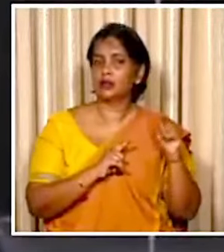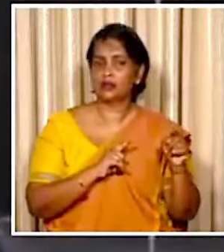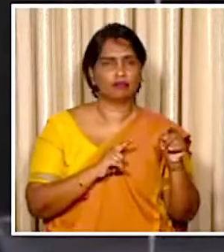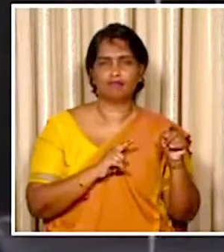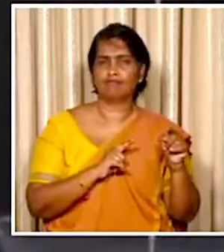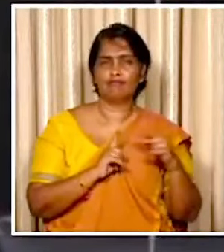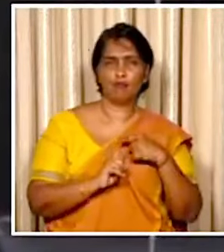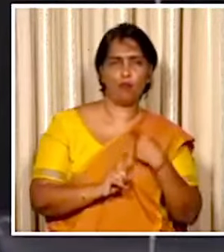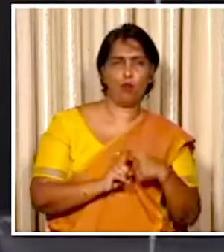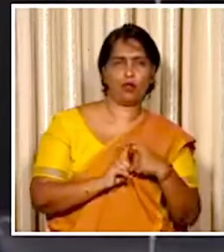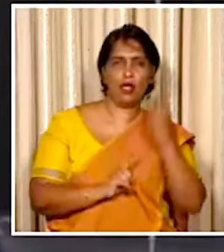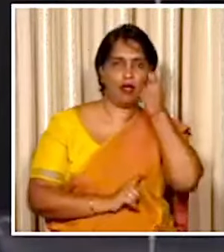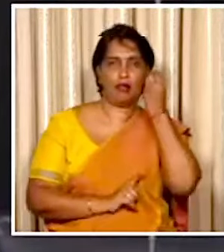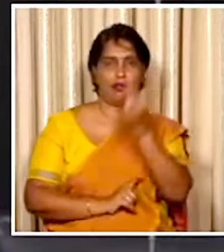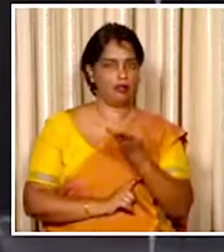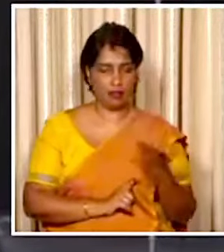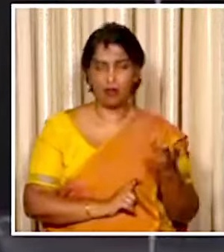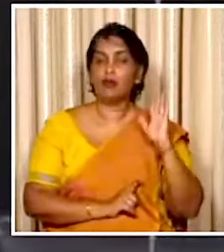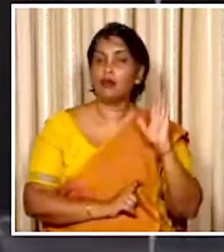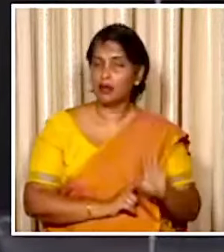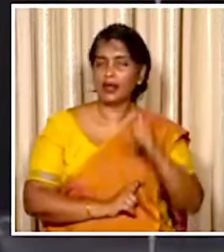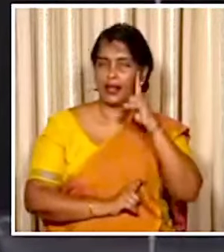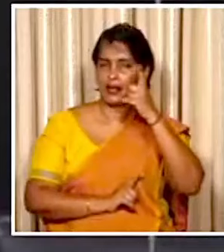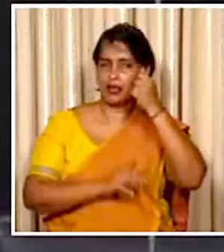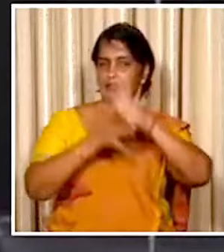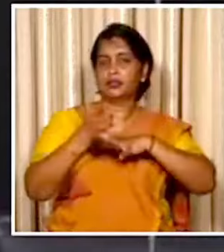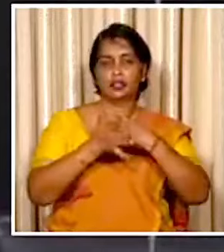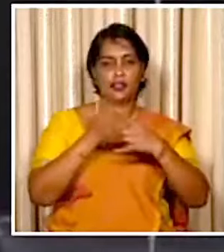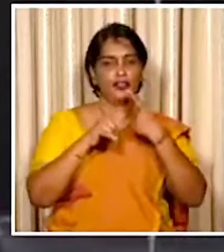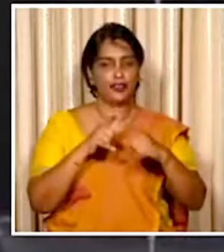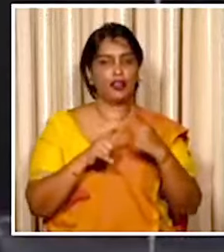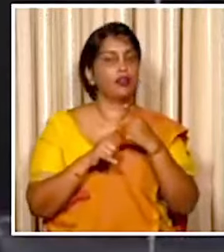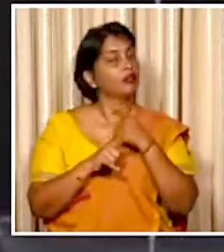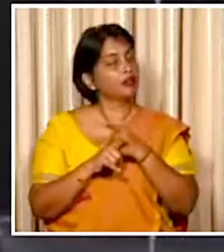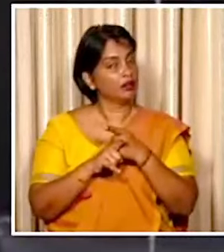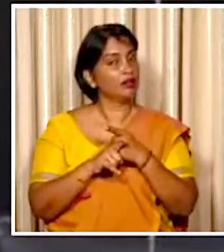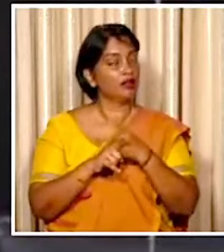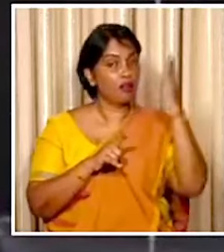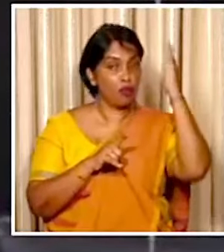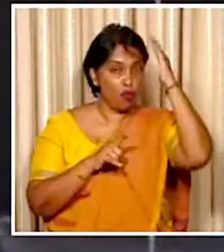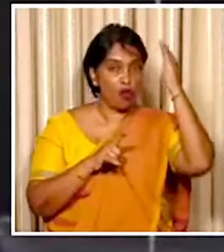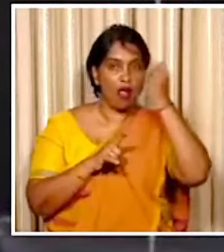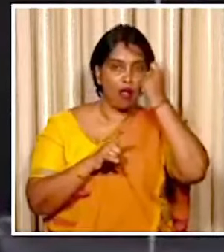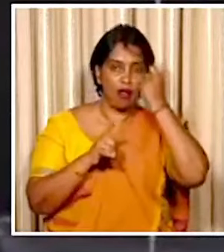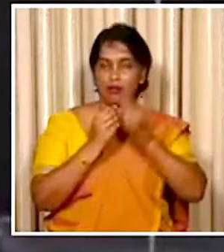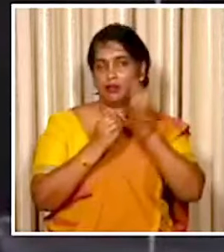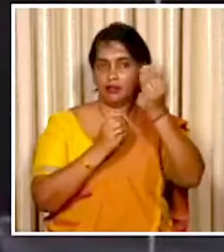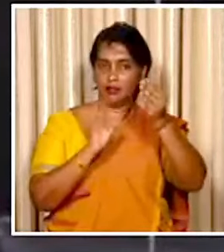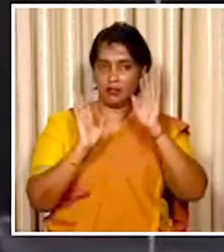එතරම් ධනාත්මක අදහසක් දැක්වුවේ නැහැ. නමුත් එක අයවැයකින් විතරක් අර දීපු මුල් යෝජනාව ඉදිරිපත්